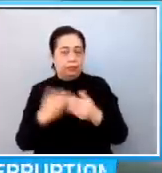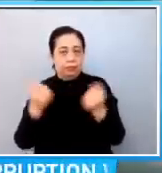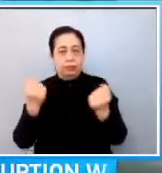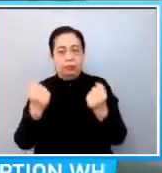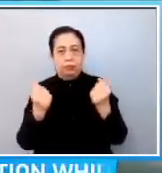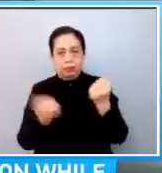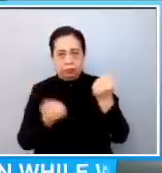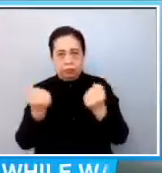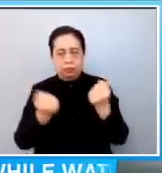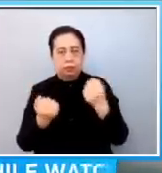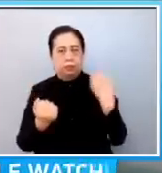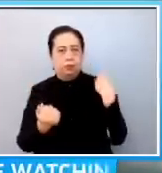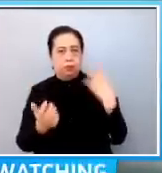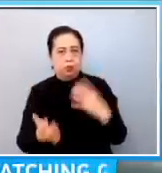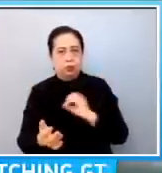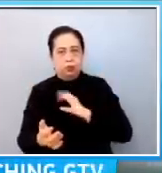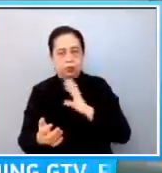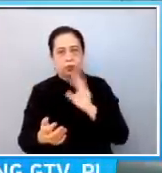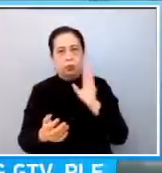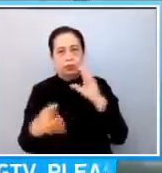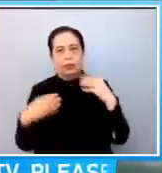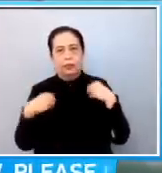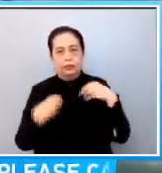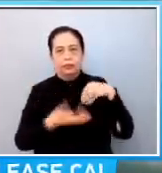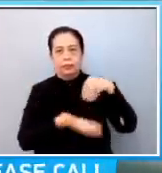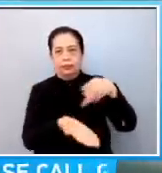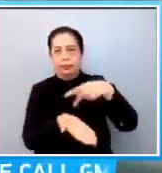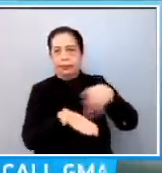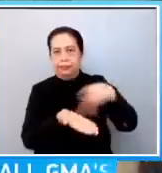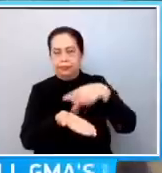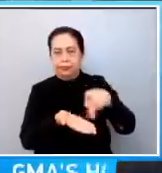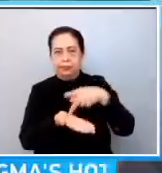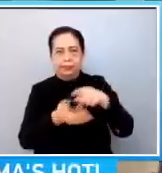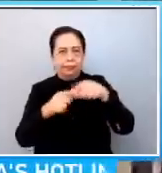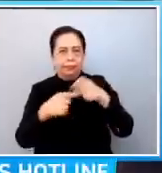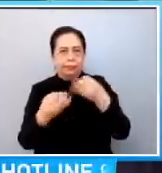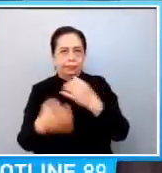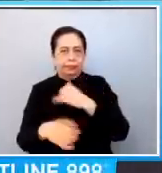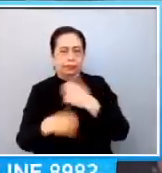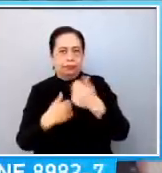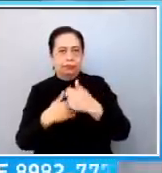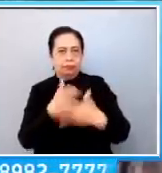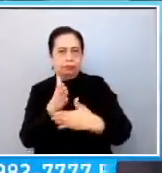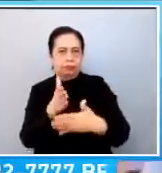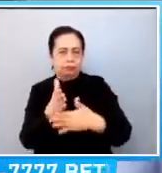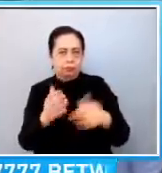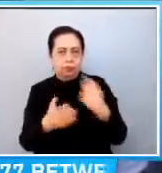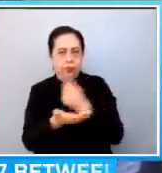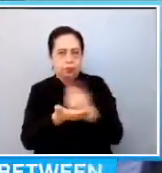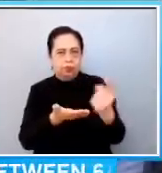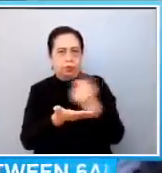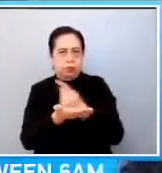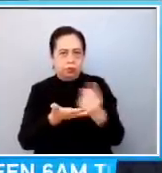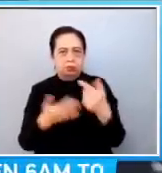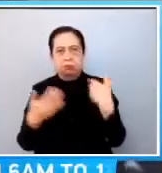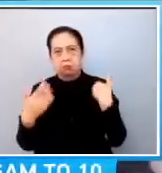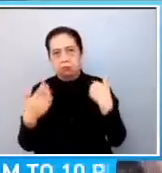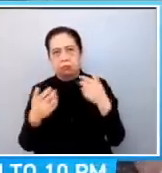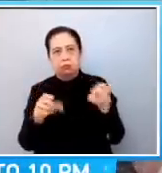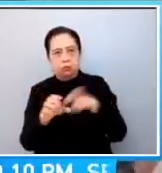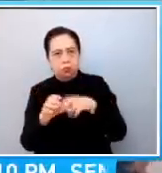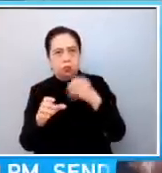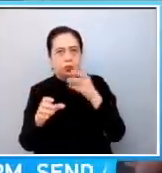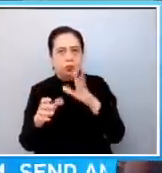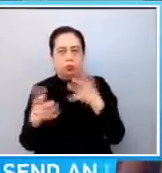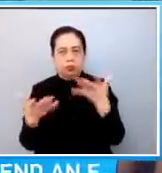makikilahok sa programa ay makatatanggap ng bayad base sa bilang ng kilometro na naibiyahe kada linggo, may pasahero man o wala. 7 billion pesos